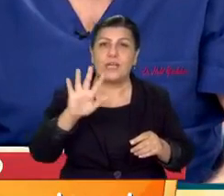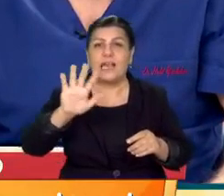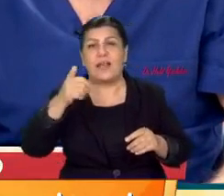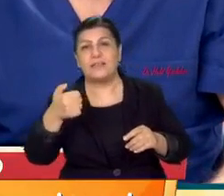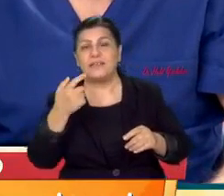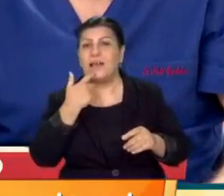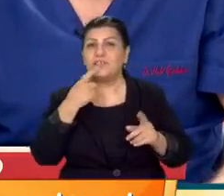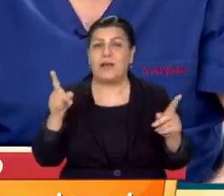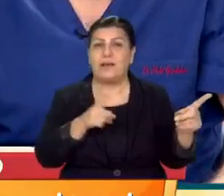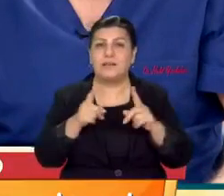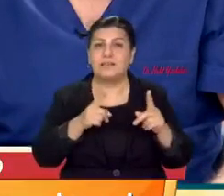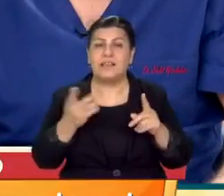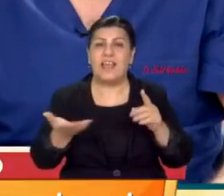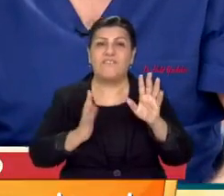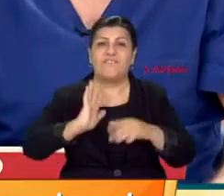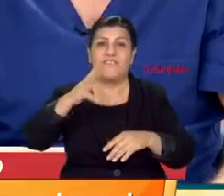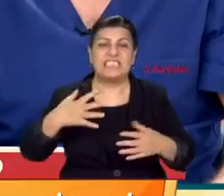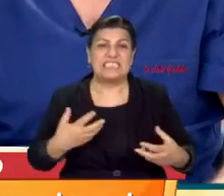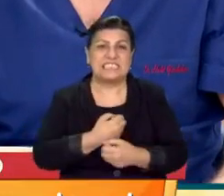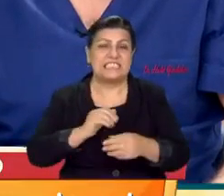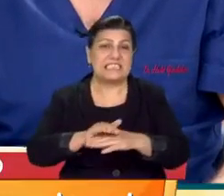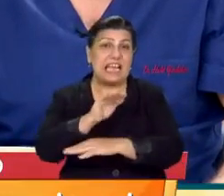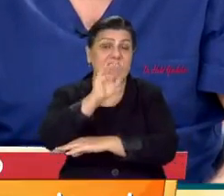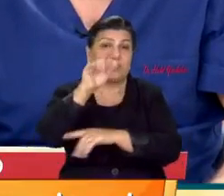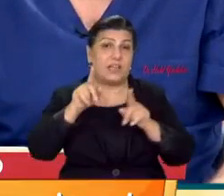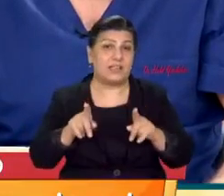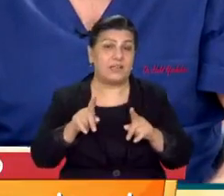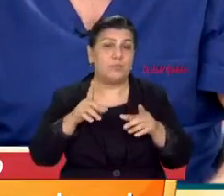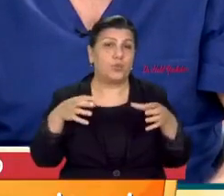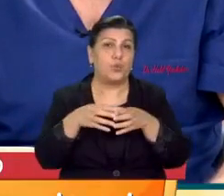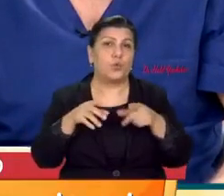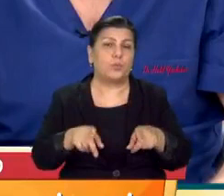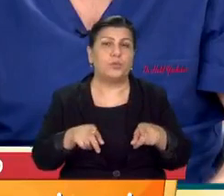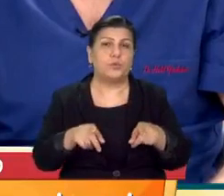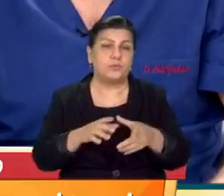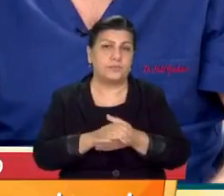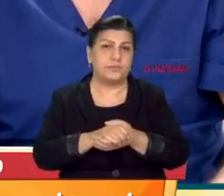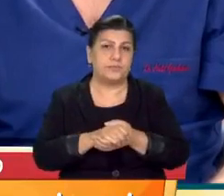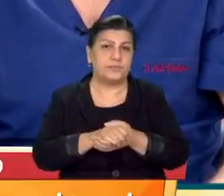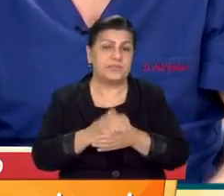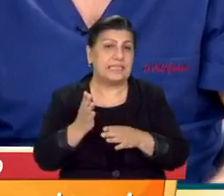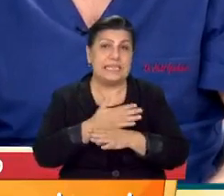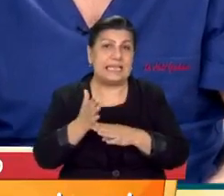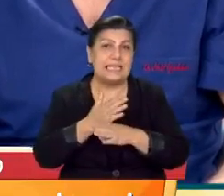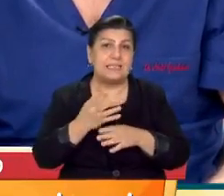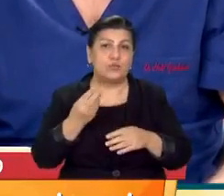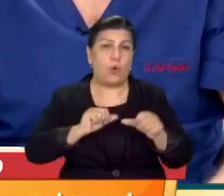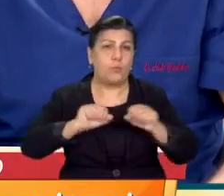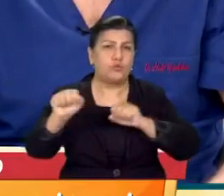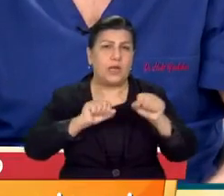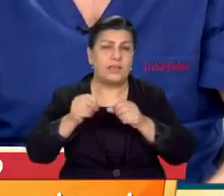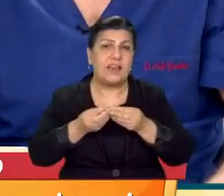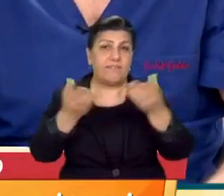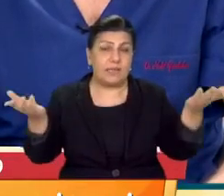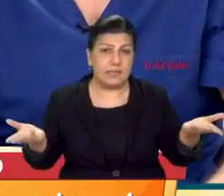ile 56 yaşarız en fazla sıkıntı yaşayan da grubumuz düz Çünkü çok mücadele